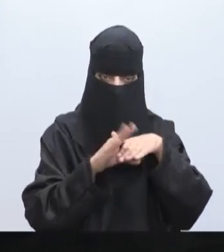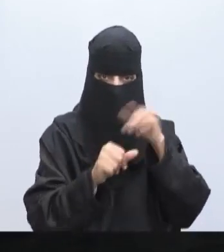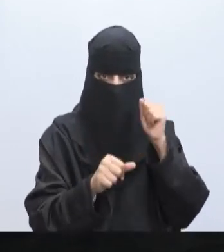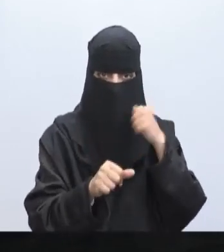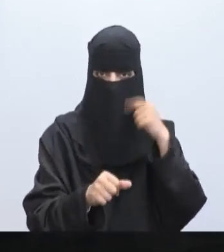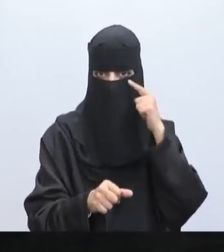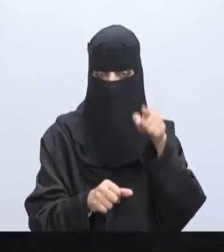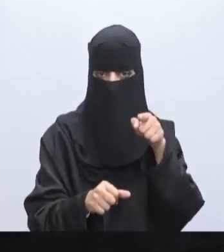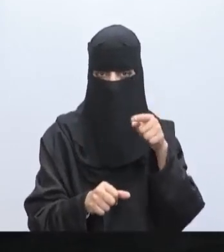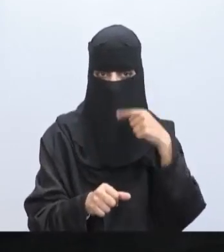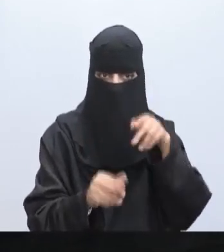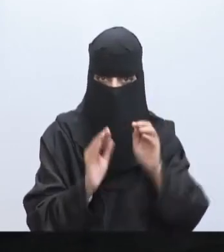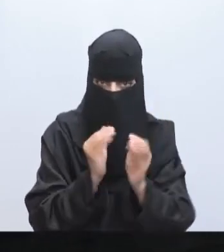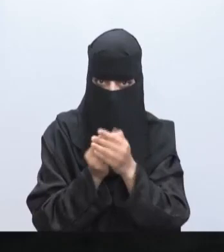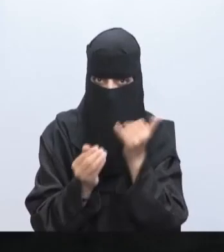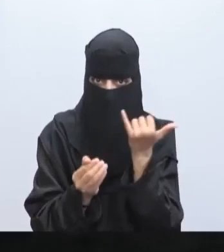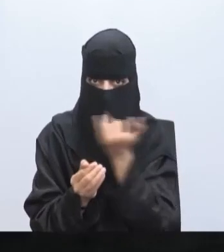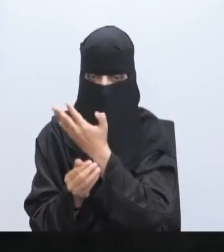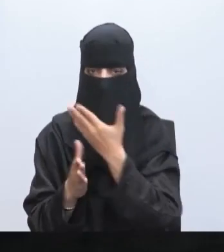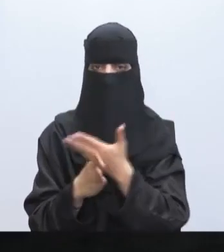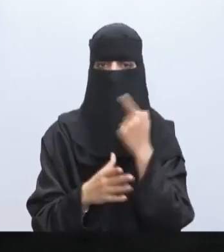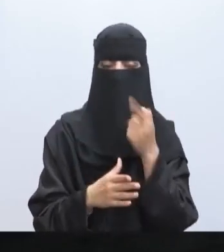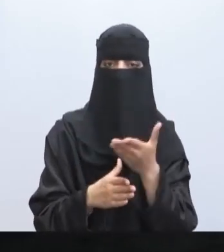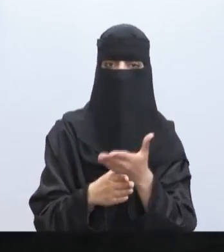غير ان يشعر به احد